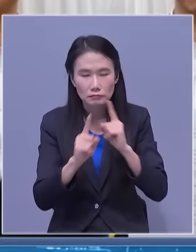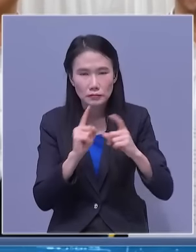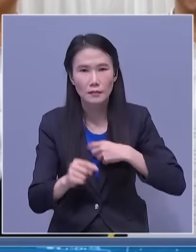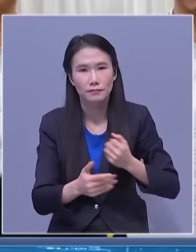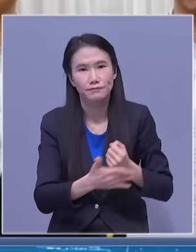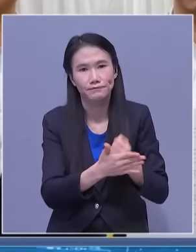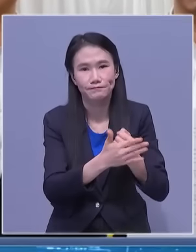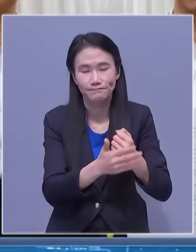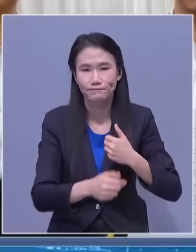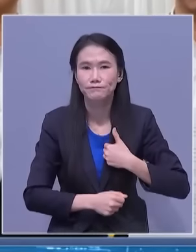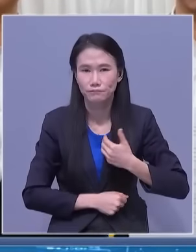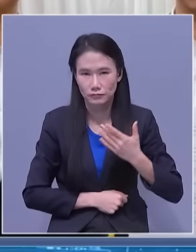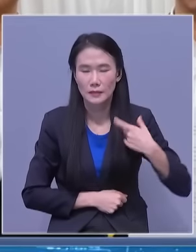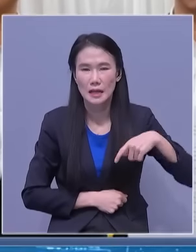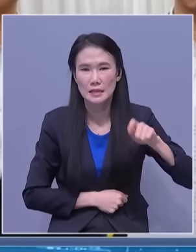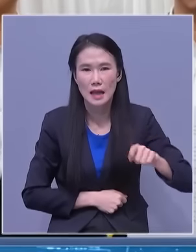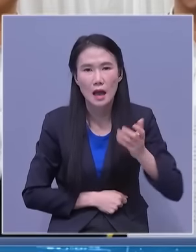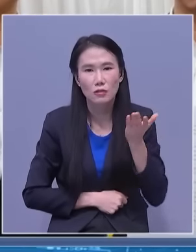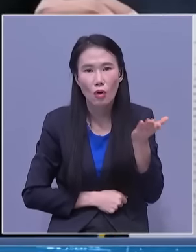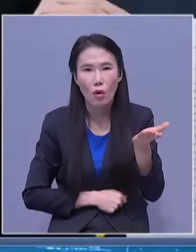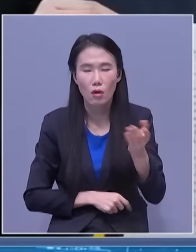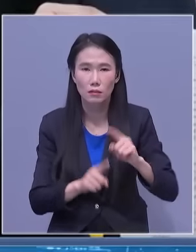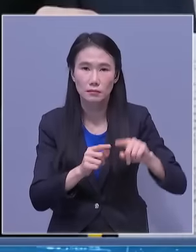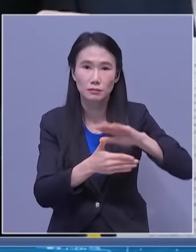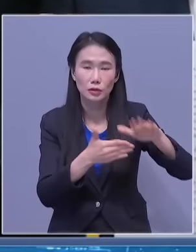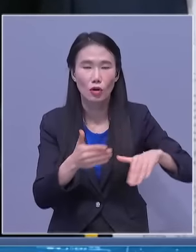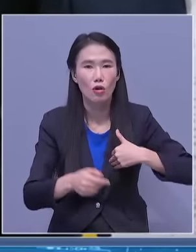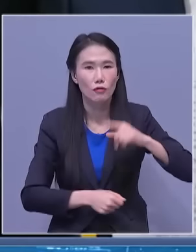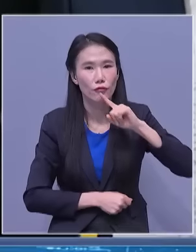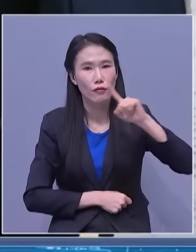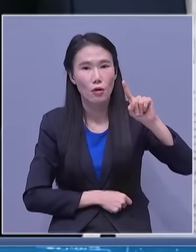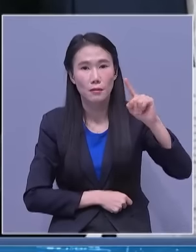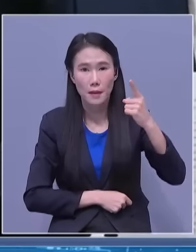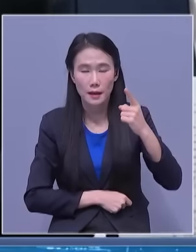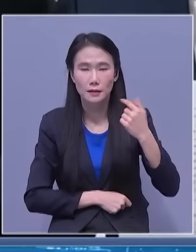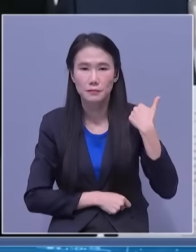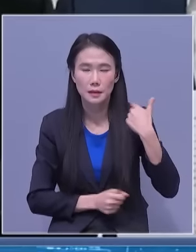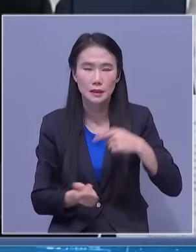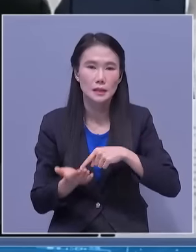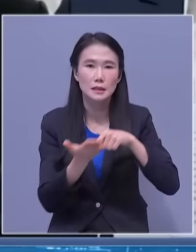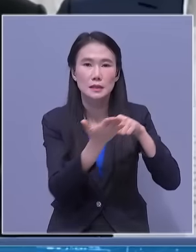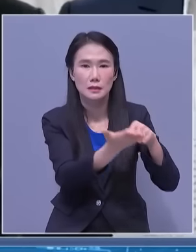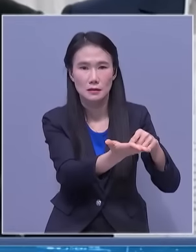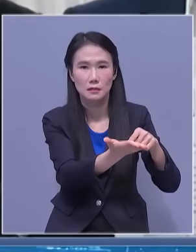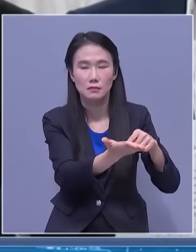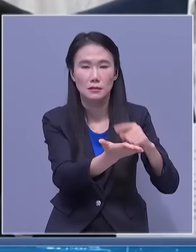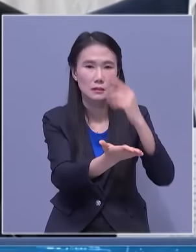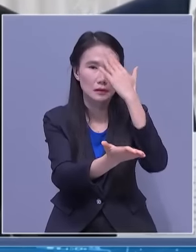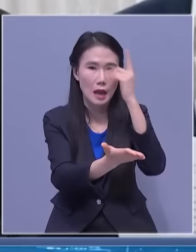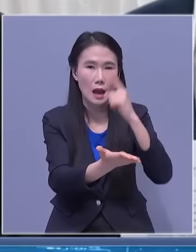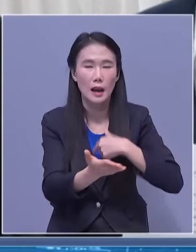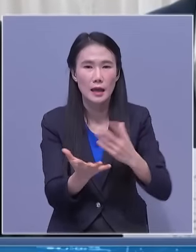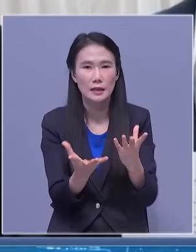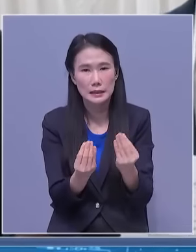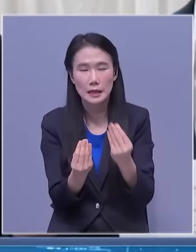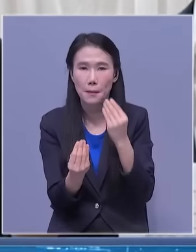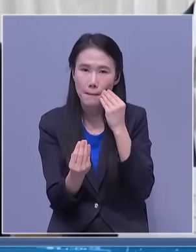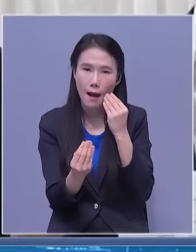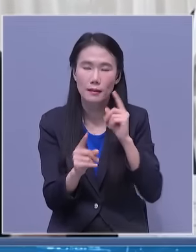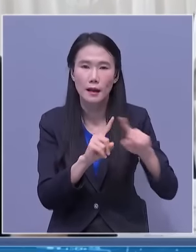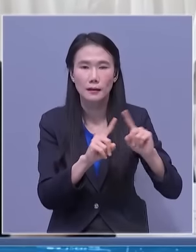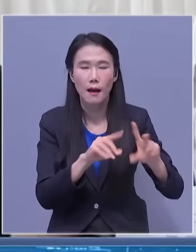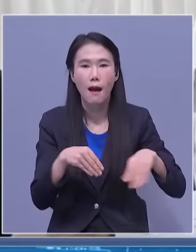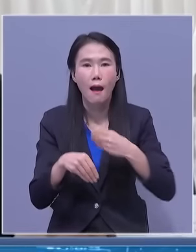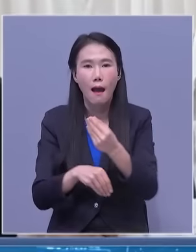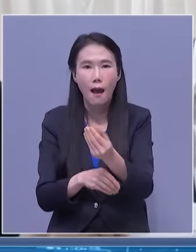ขอความเป็นธรรมแล้วก็ทั้ง 3พี่น้องได้ทำเรื่องฟ้องร้องใหม่โดยยื่นคำร้องต่อศาลเพื่อเพิกถอนทรัพย์ไม่ให้ตก